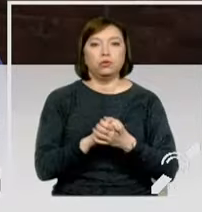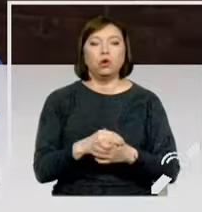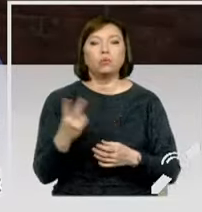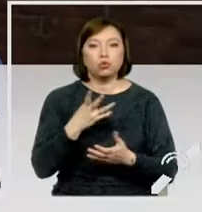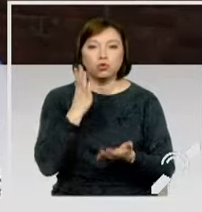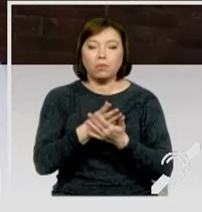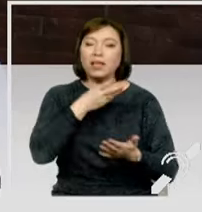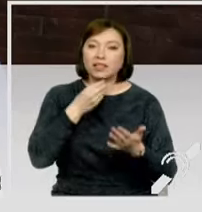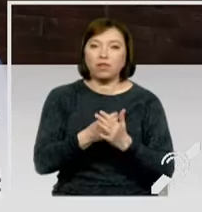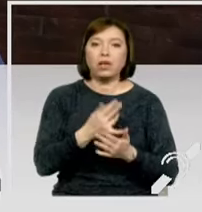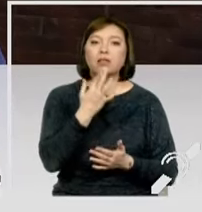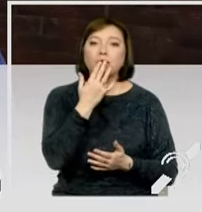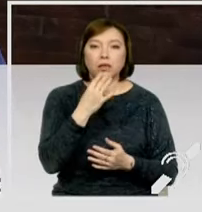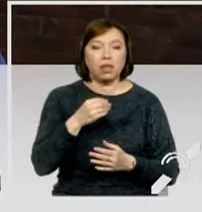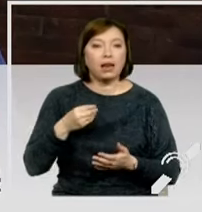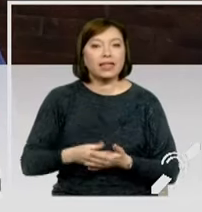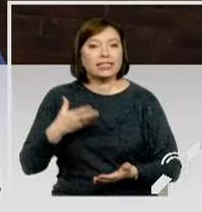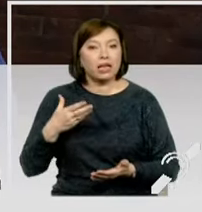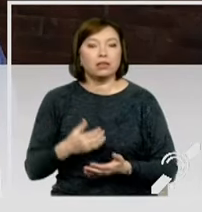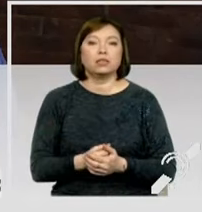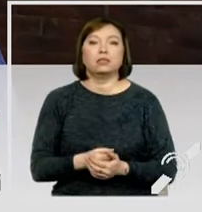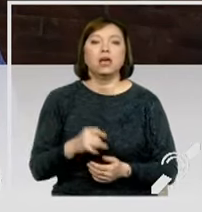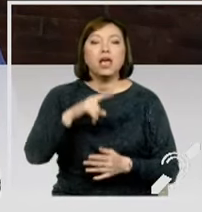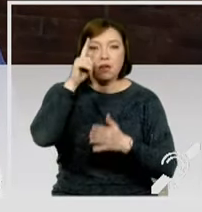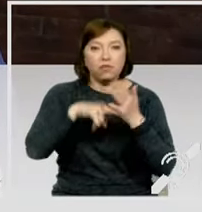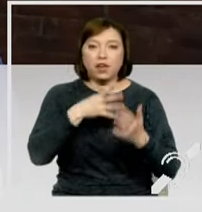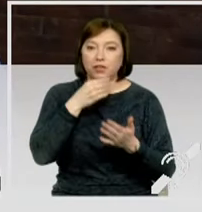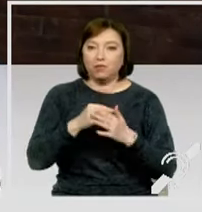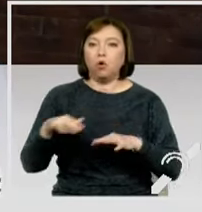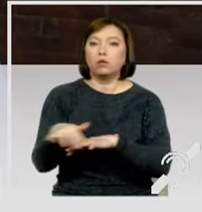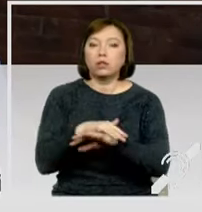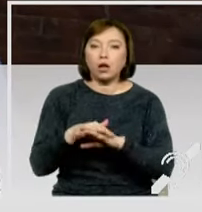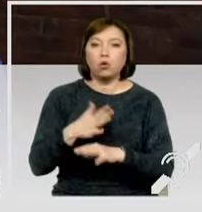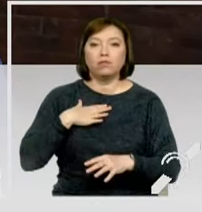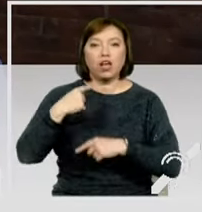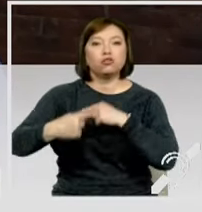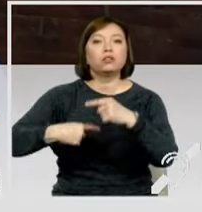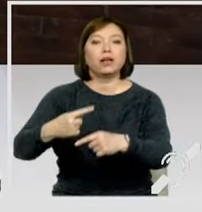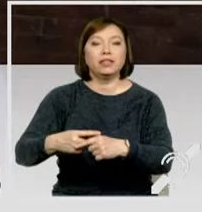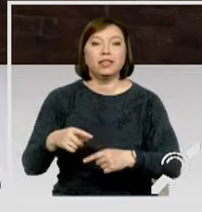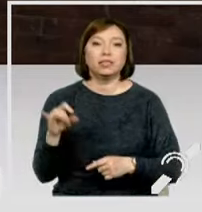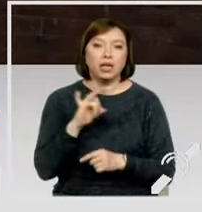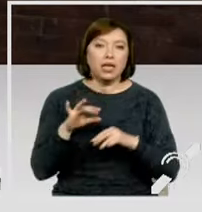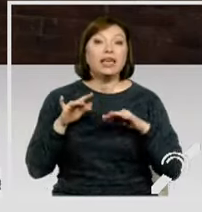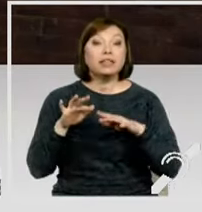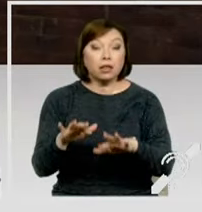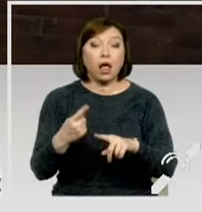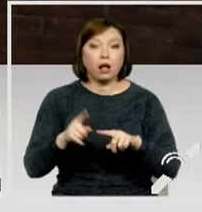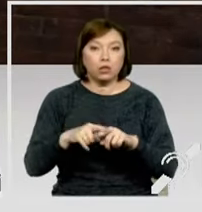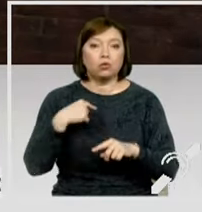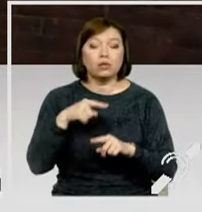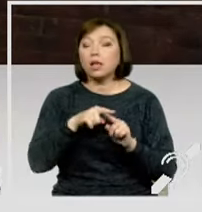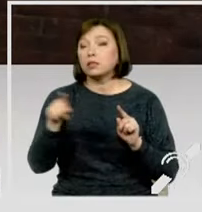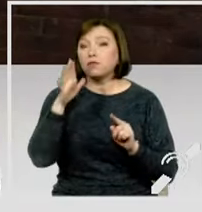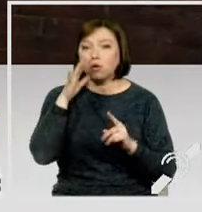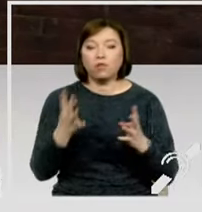avem valorile naționale și să credem în poporul nostru, în tradiția noastră și în lucrurile care ne-au unit de-a lungul timpului